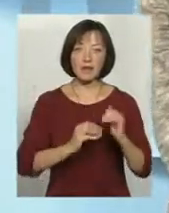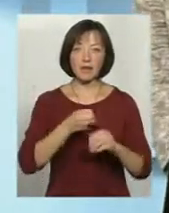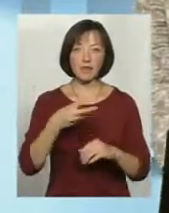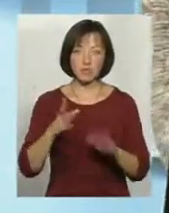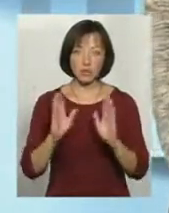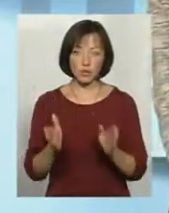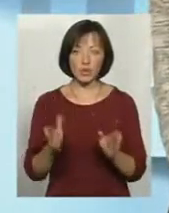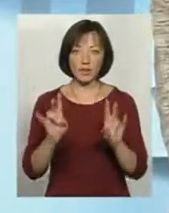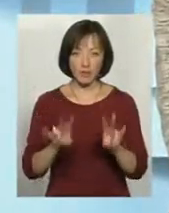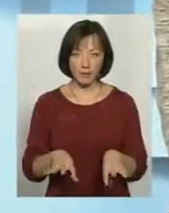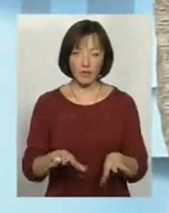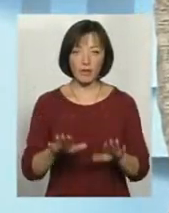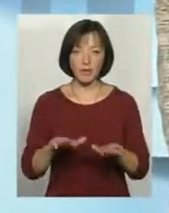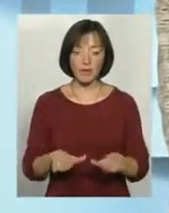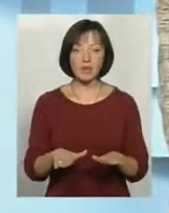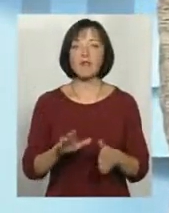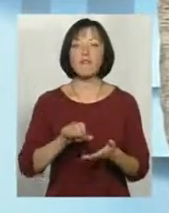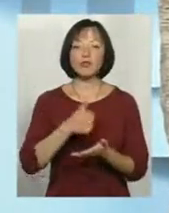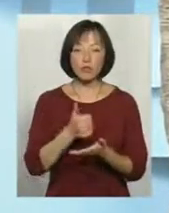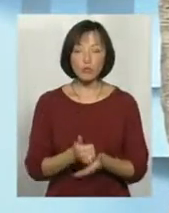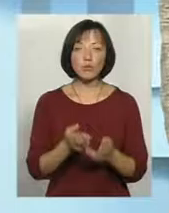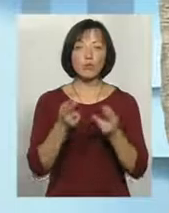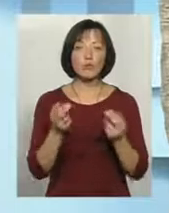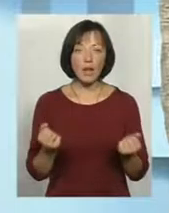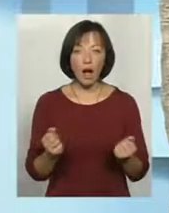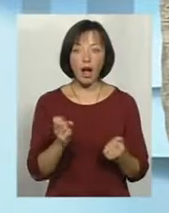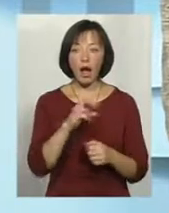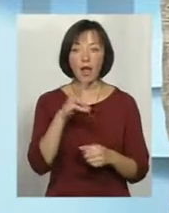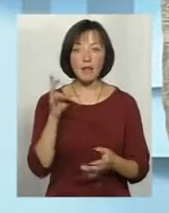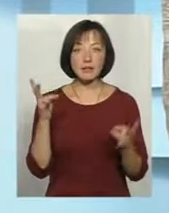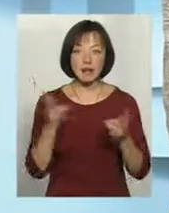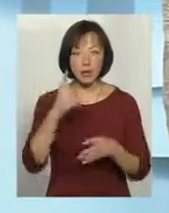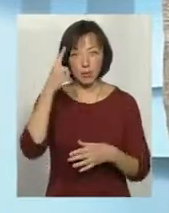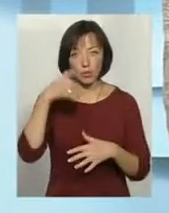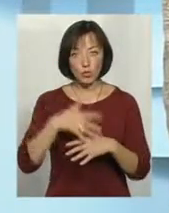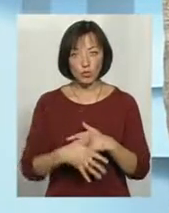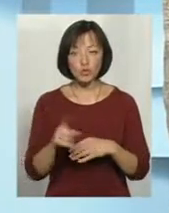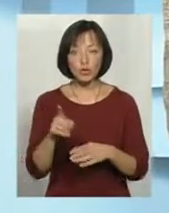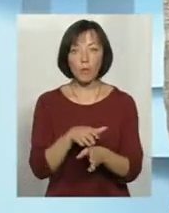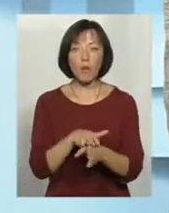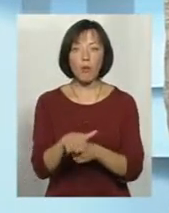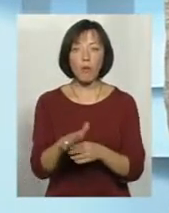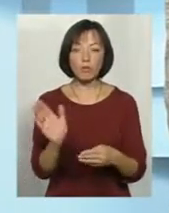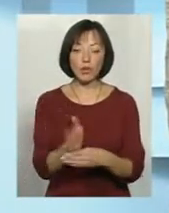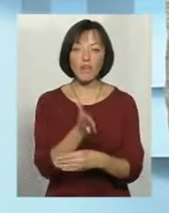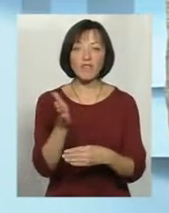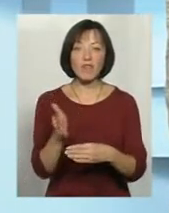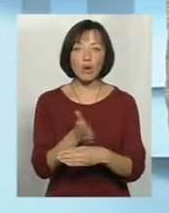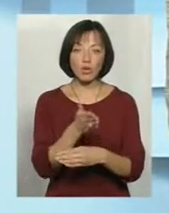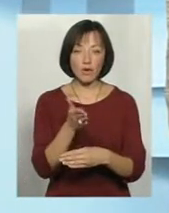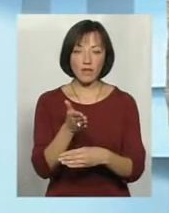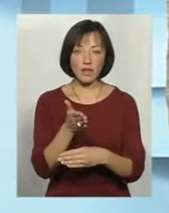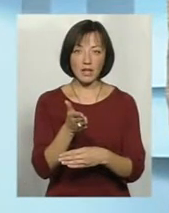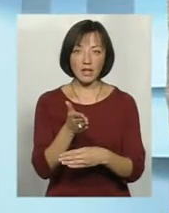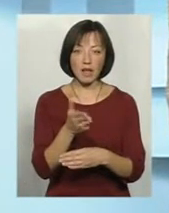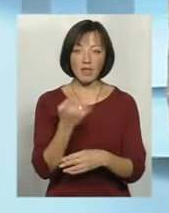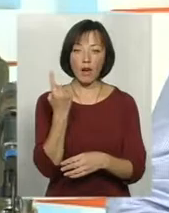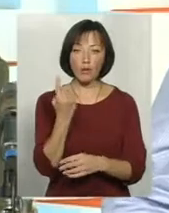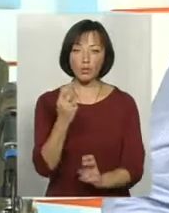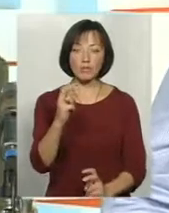місці. В основному так, але ми ж маємо розуміти, що повного виготовлення на